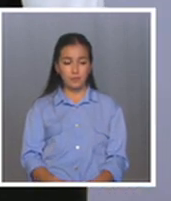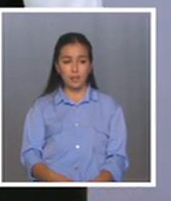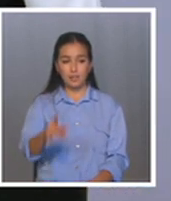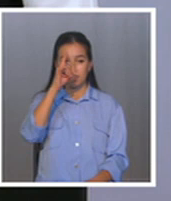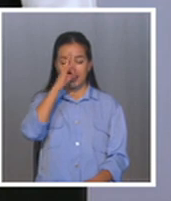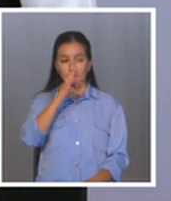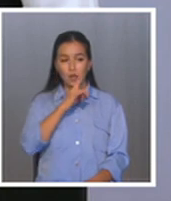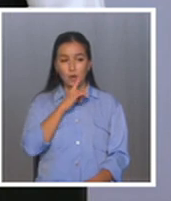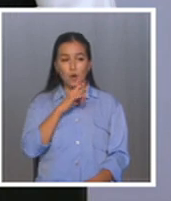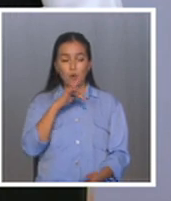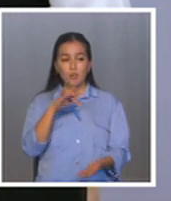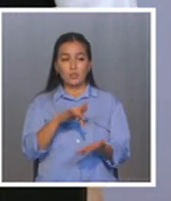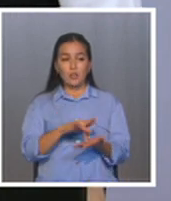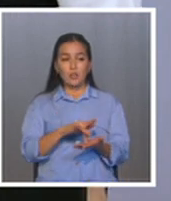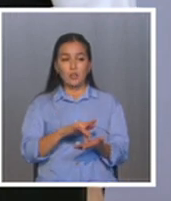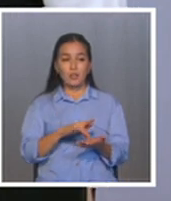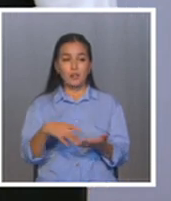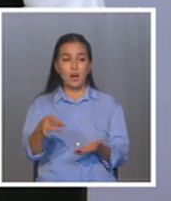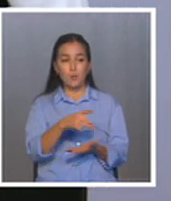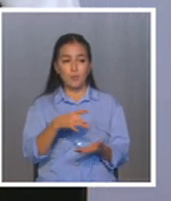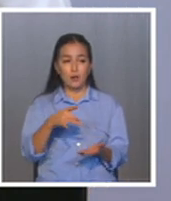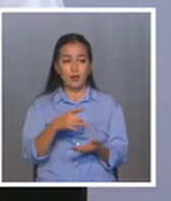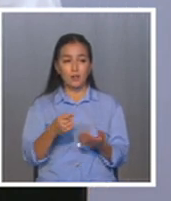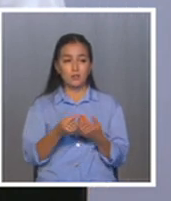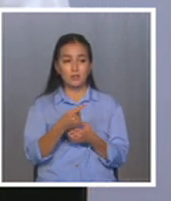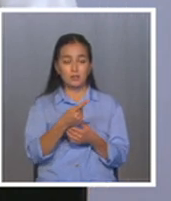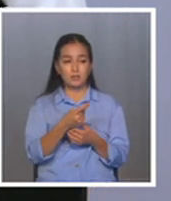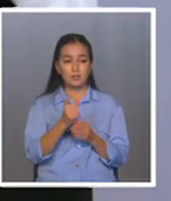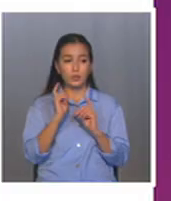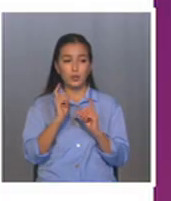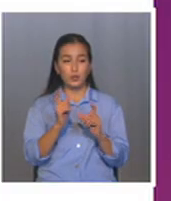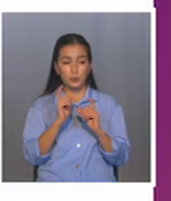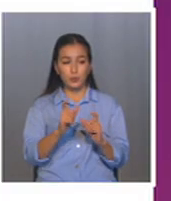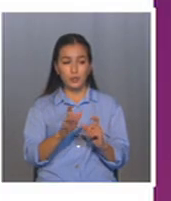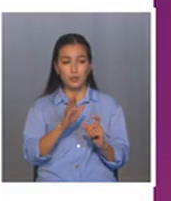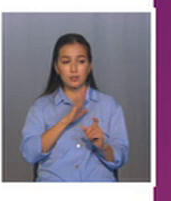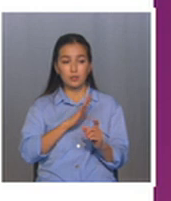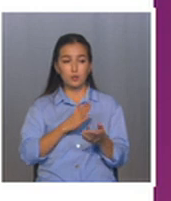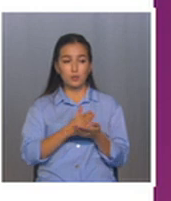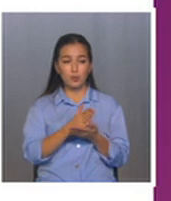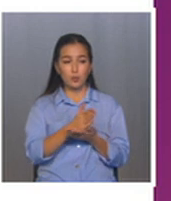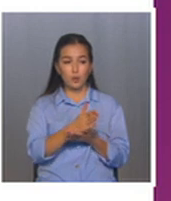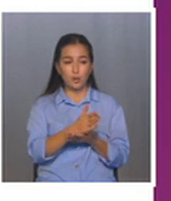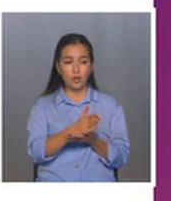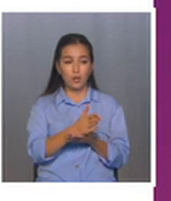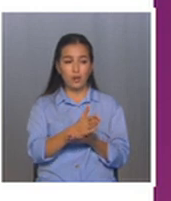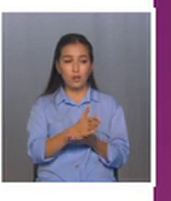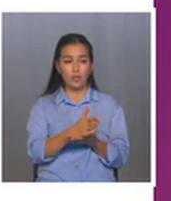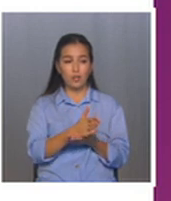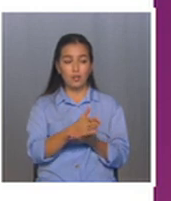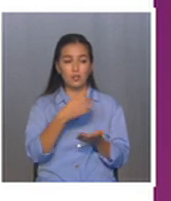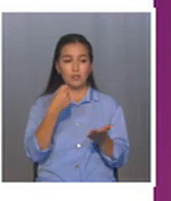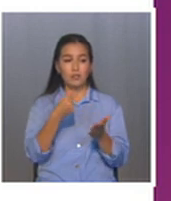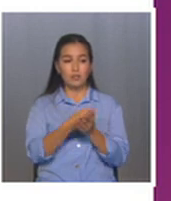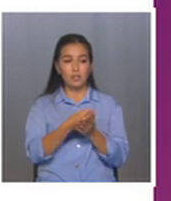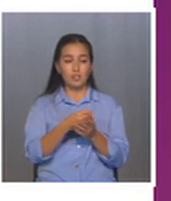Қазақстанның орталық аумағынан шыққан керуен жолы, мына орталық аумағынан шығып,